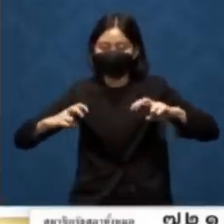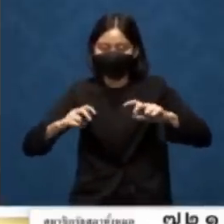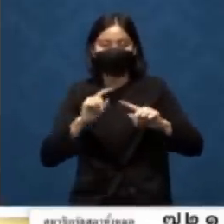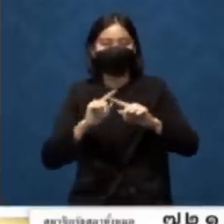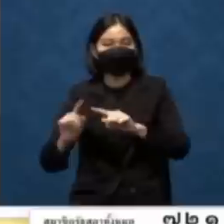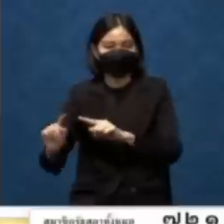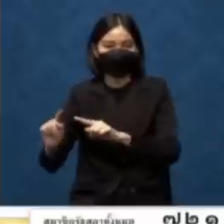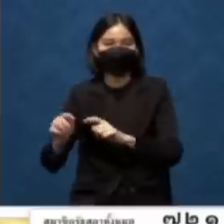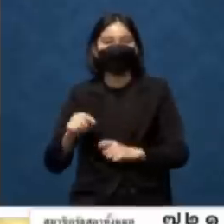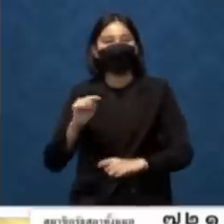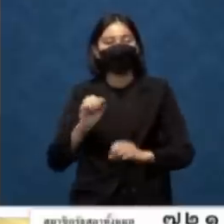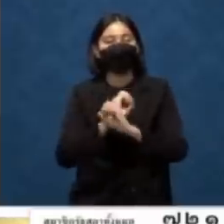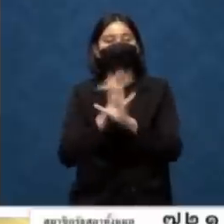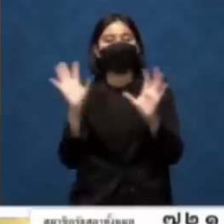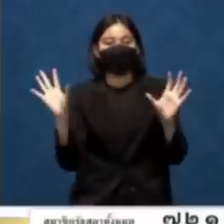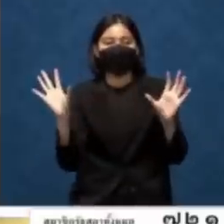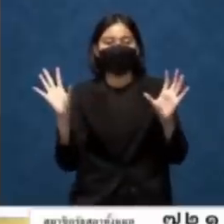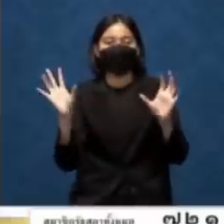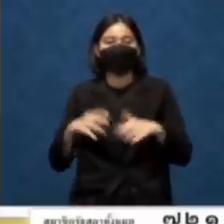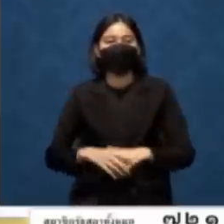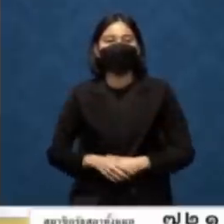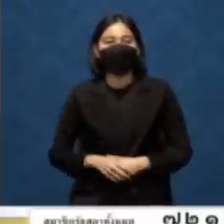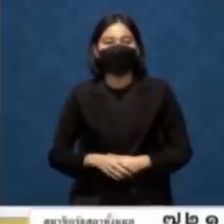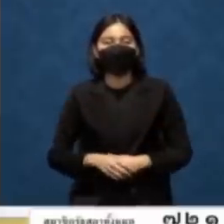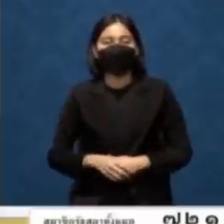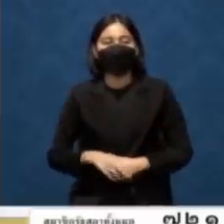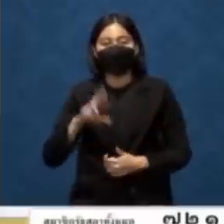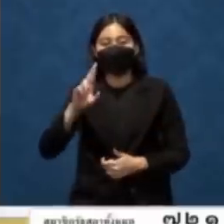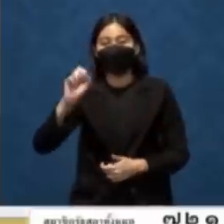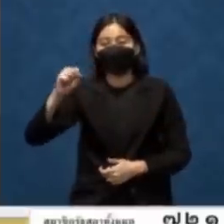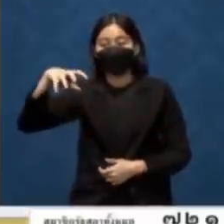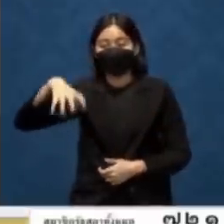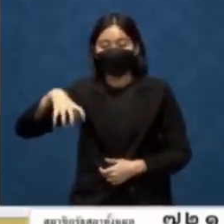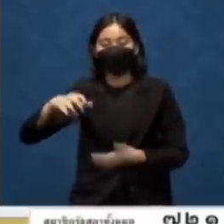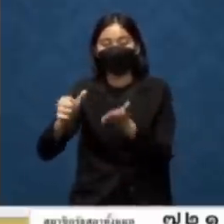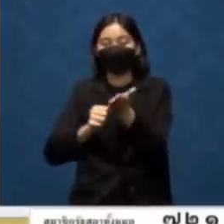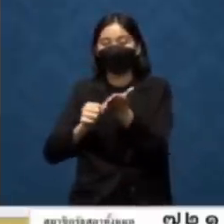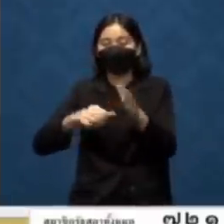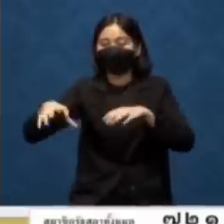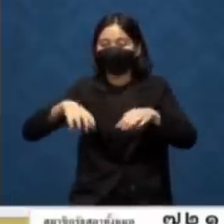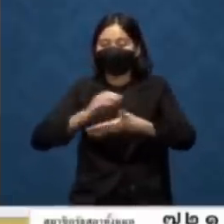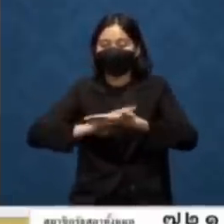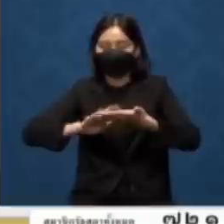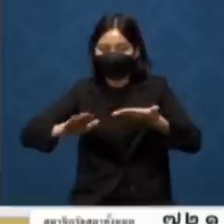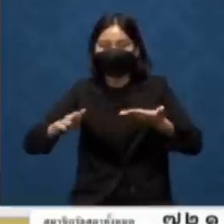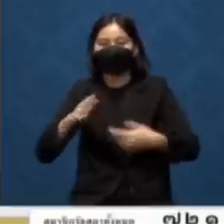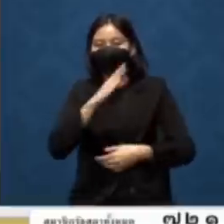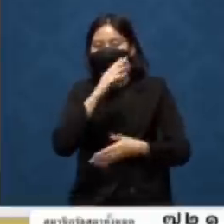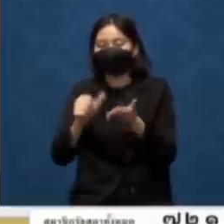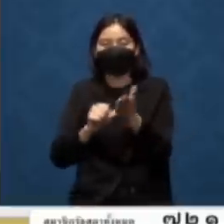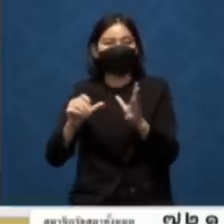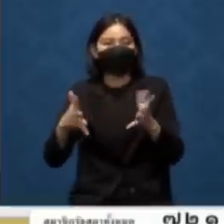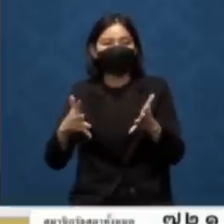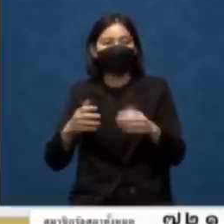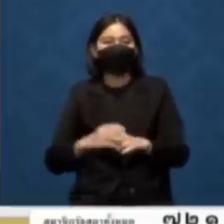เขาบวา อย่นต้องเอาใหชัด ก็คือว่าให้รัทธิพาไปaru จัการใหเศรทแต่ถ้าไม่ pretendingต้องถือเอาตาม